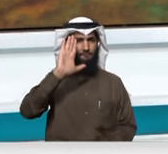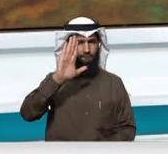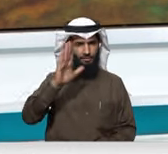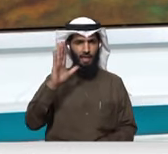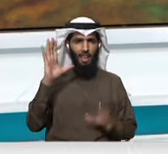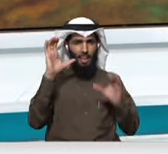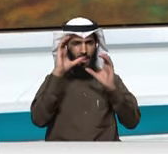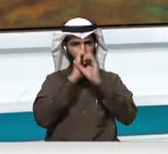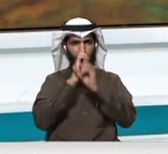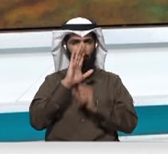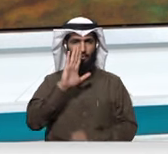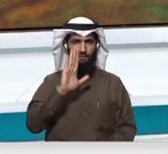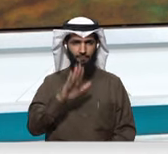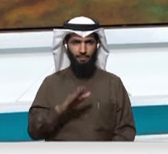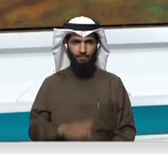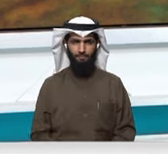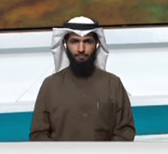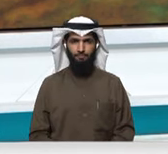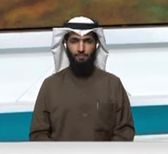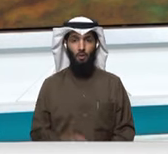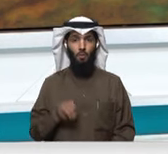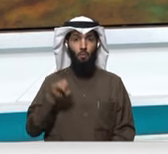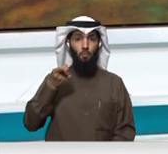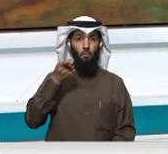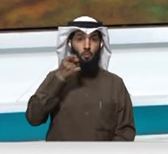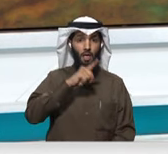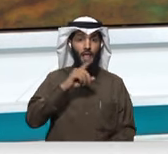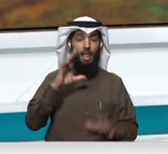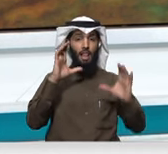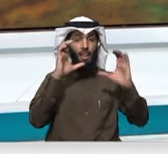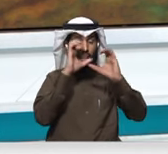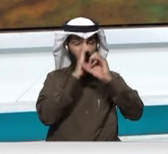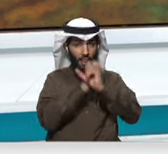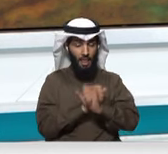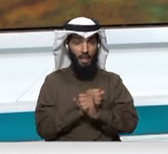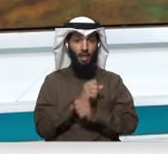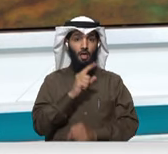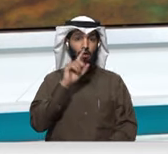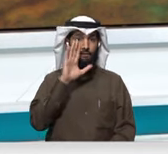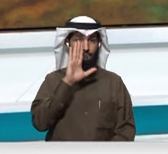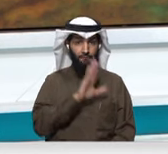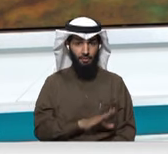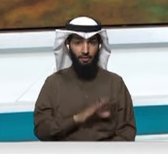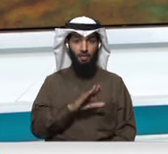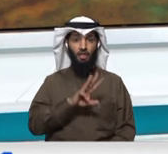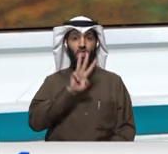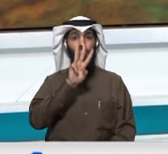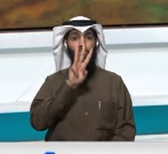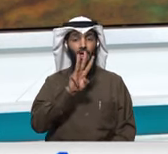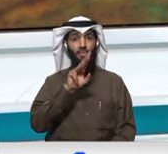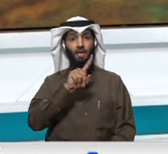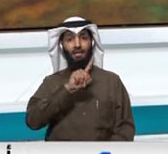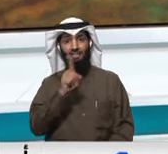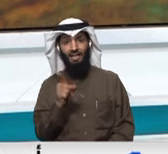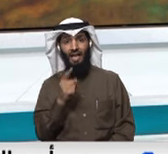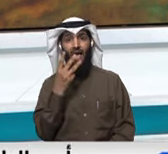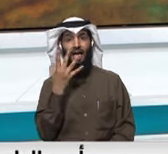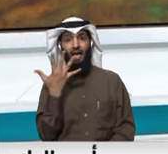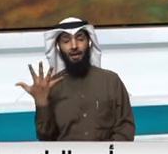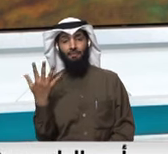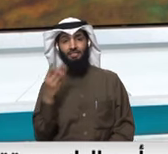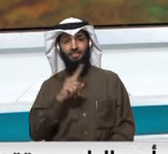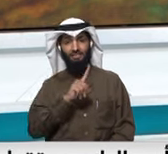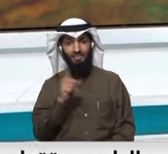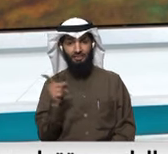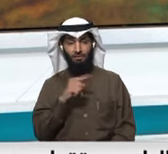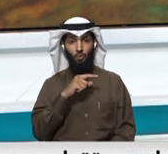اجواء اكثر استقرارا مساء يوم الغد مع رياح خفيفه الى معتدله من 10 الى 30 م في الساعه مساء يوم الغد